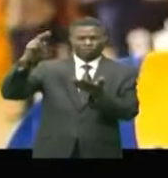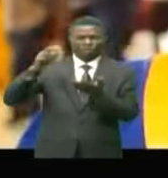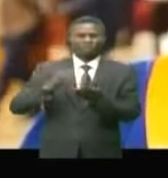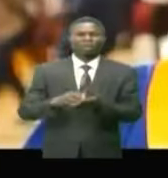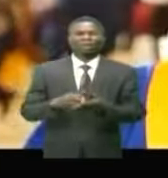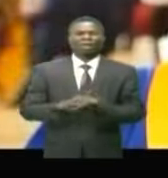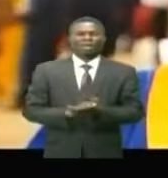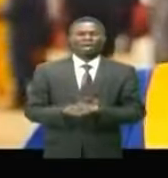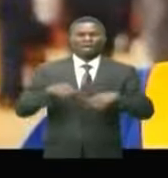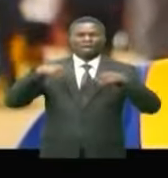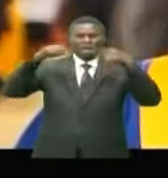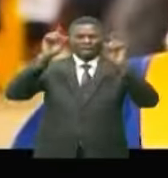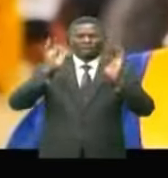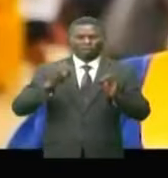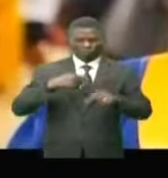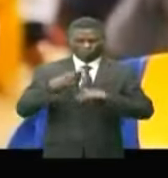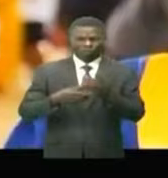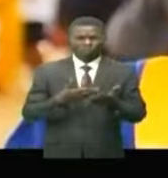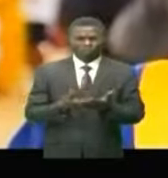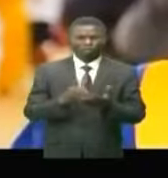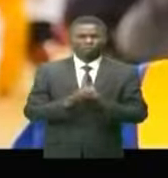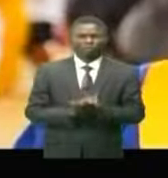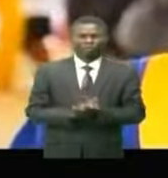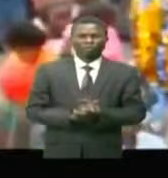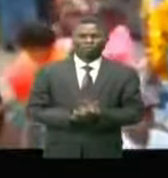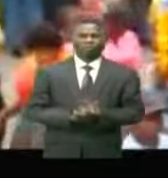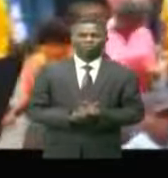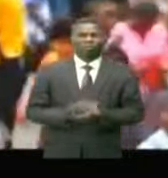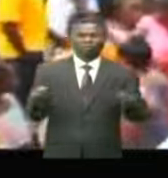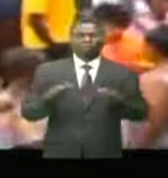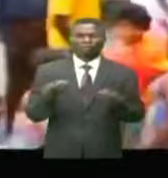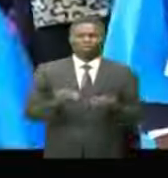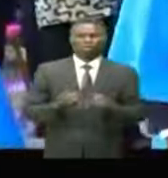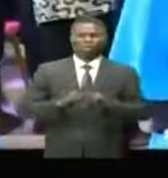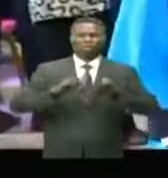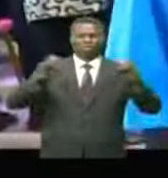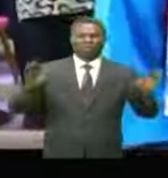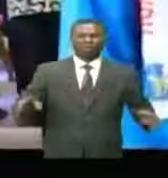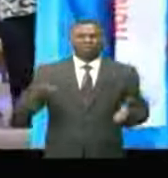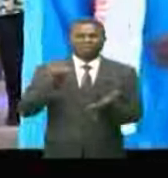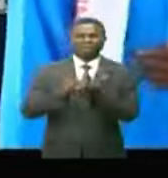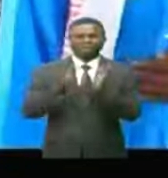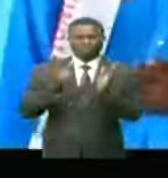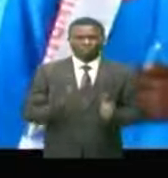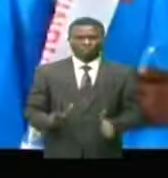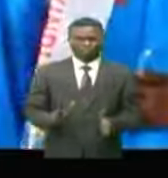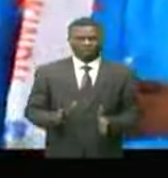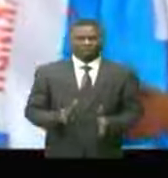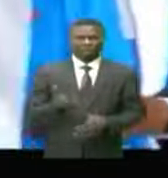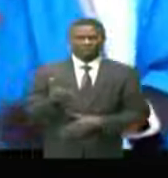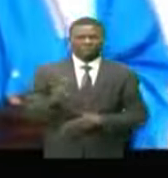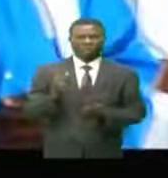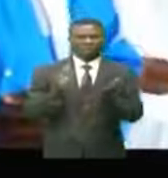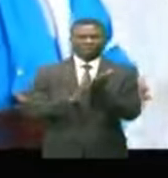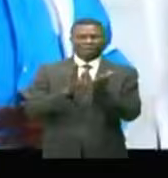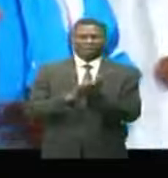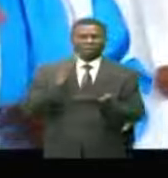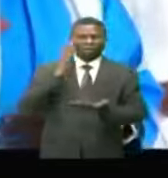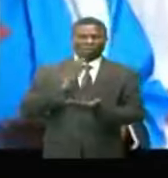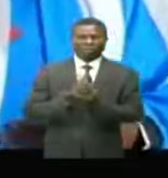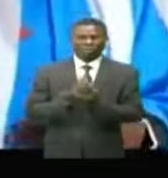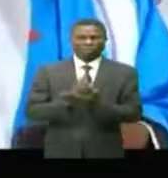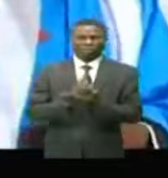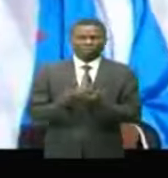sur le marché de l'emploi 55 diplômés. À l'ICSM, par ailleurs, une institution privée a produit